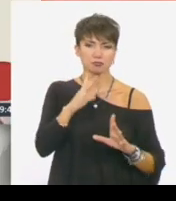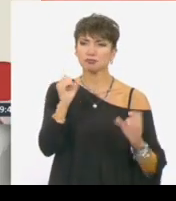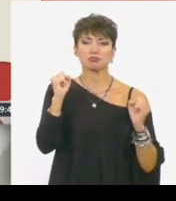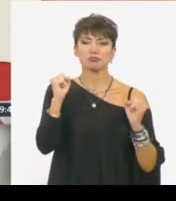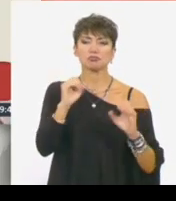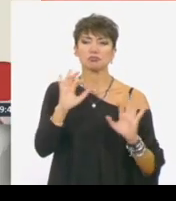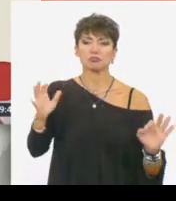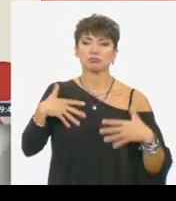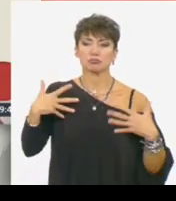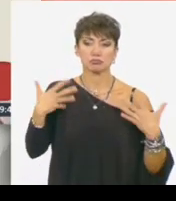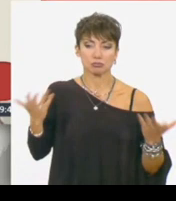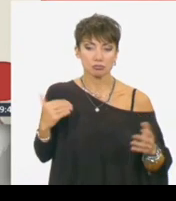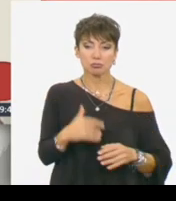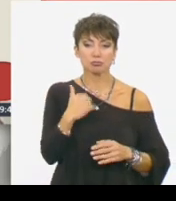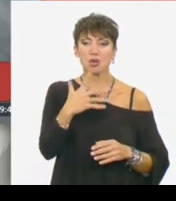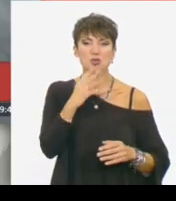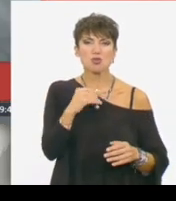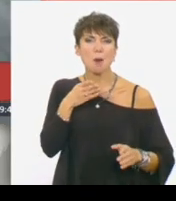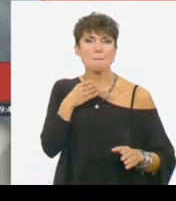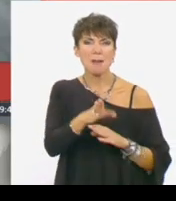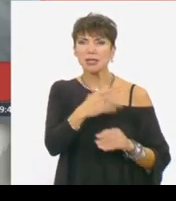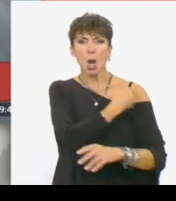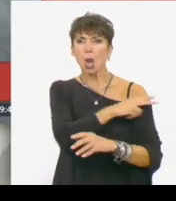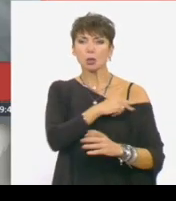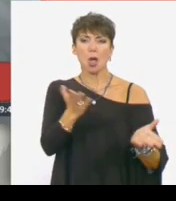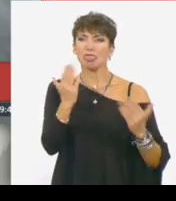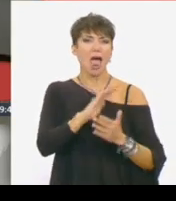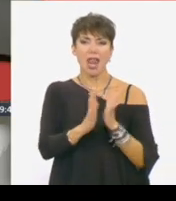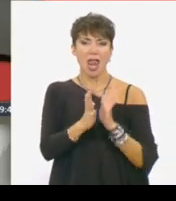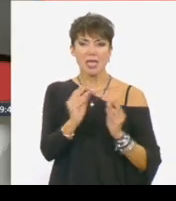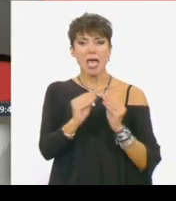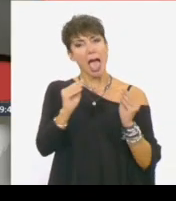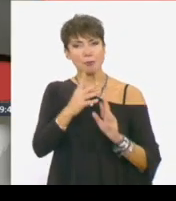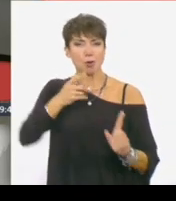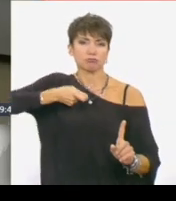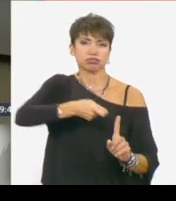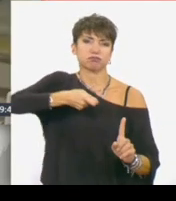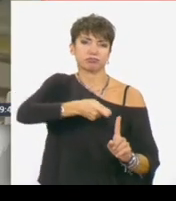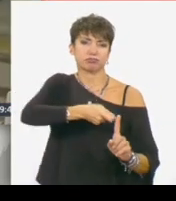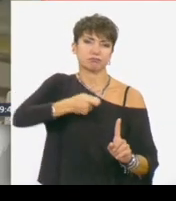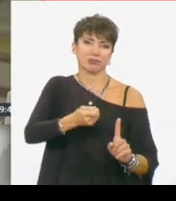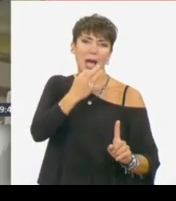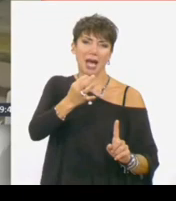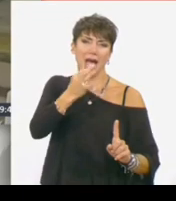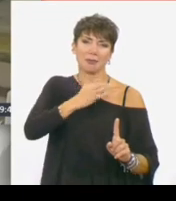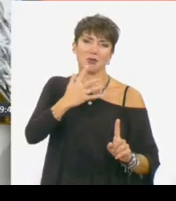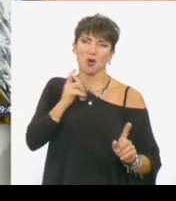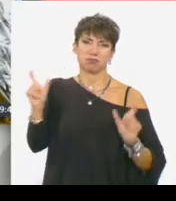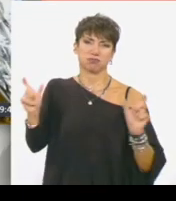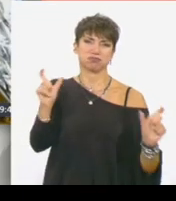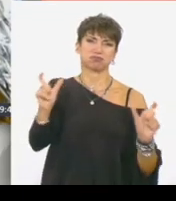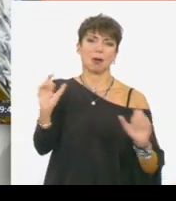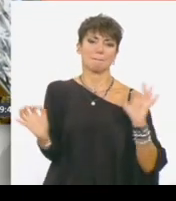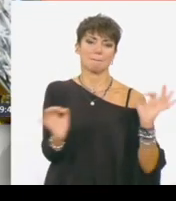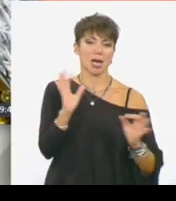τους. Επειδή δεν γεννηθήκαν σε νοσοκομιακό περιβάλλον, γι' αυτό τον λόγο παίρνουν αντιβίωση ώστε να αποκλειστούν πολλά πράγματα και πολλά μικρόβια. Το